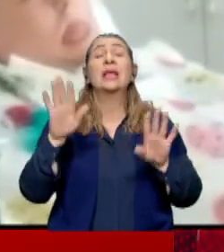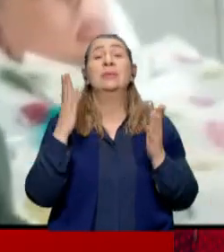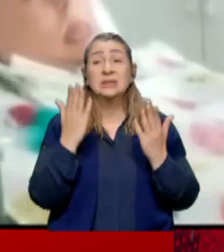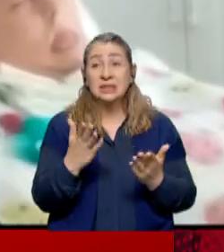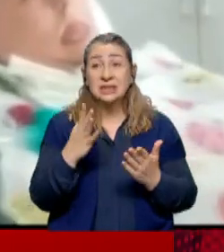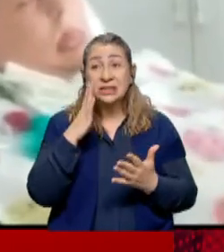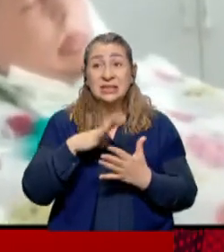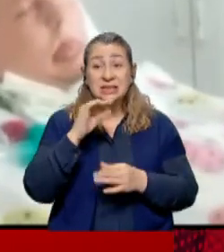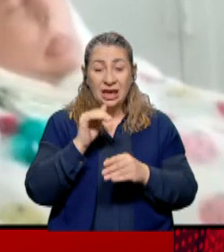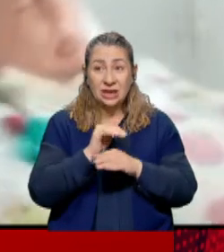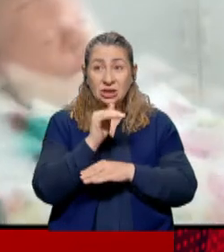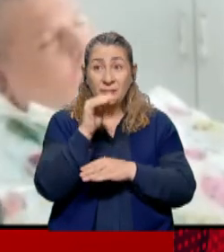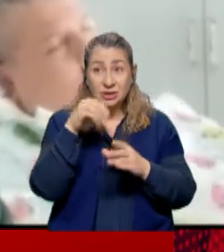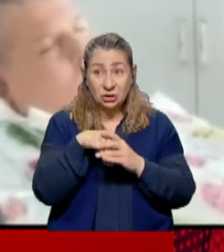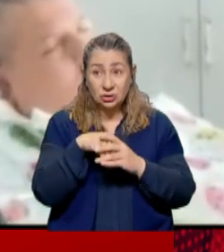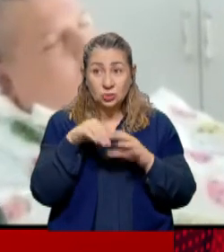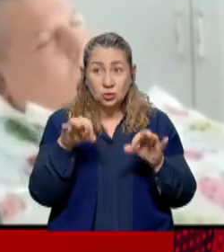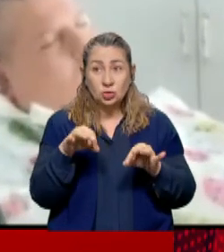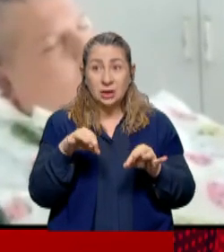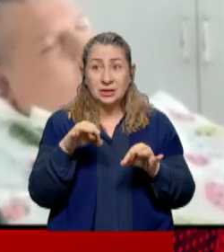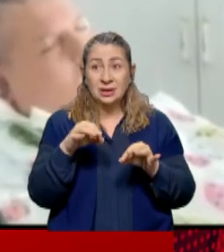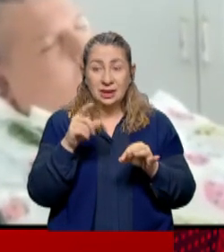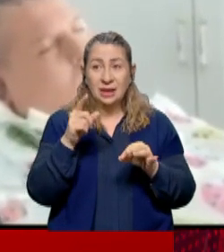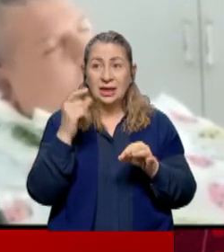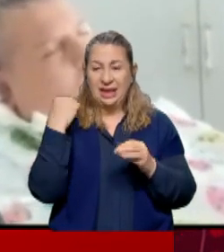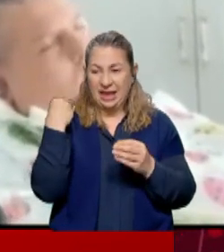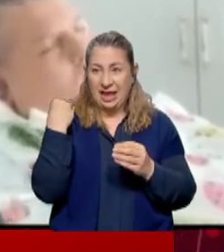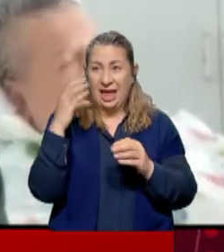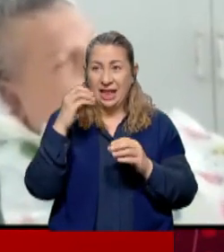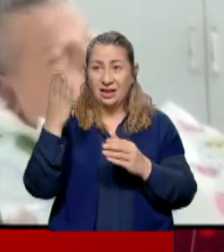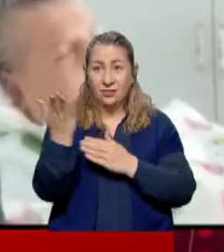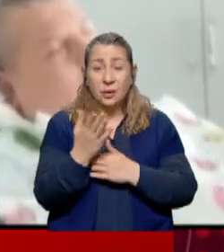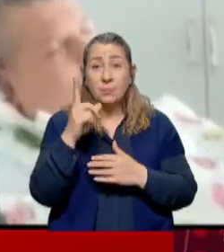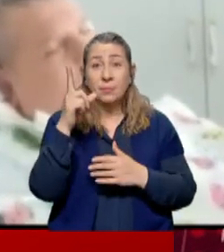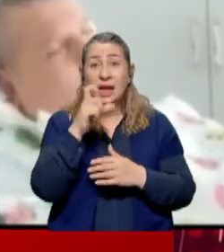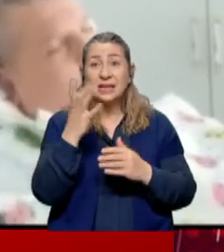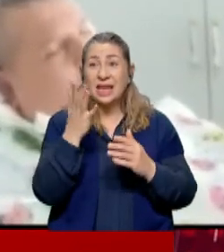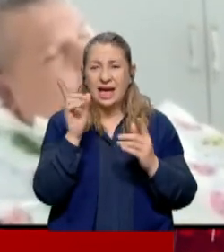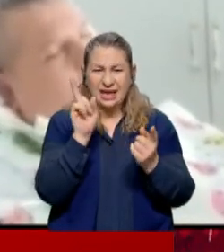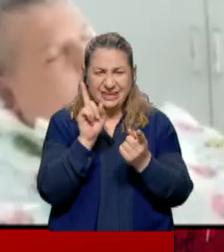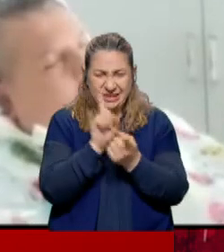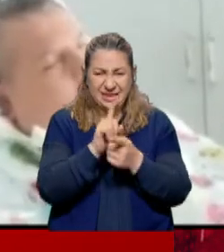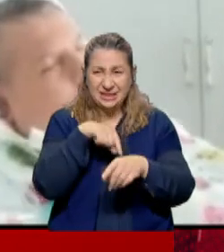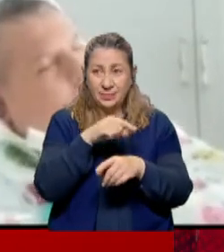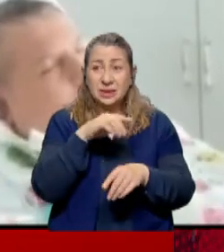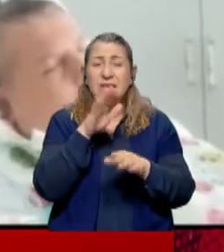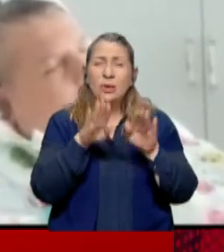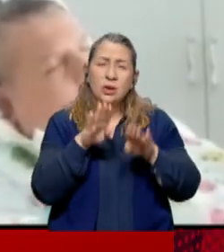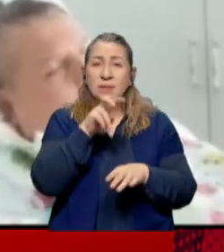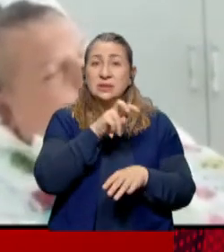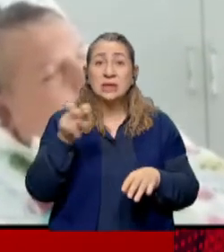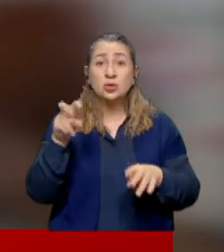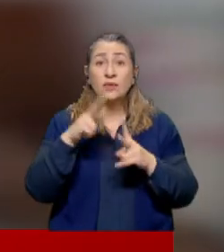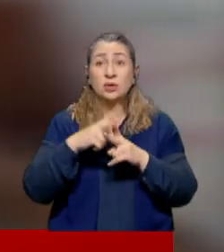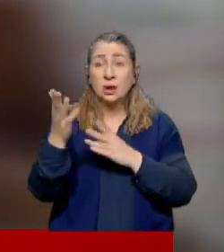midir? İnsanca yaşayabilmek için şu an yeni elektrik faturamız geldi. Bir aydan daha az süre için yaklaşık 800 lira